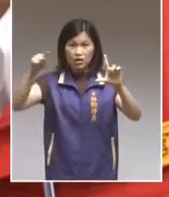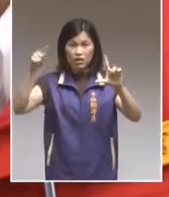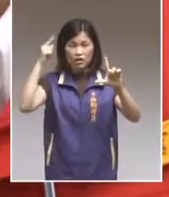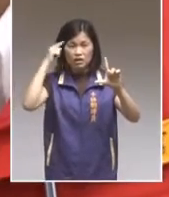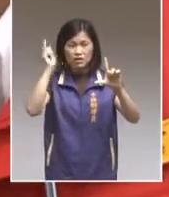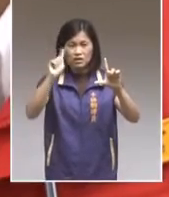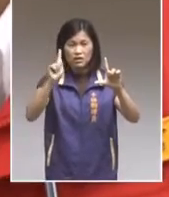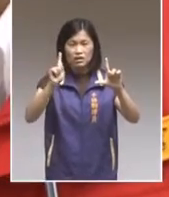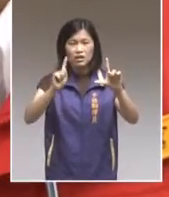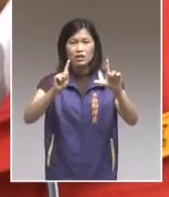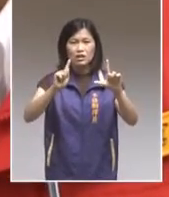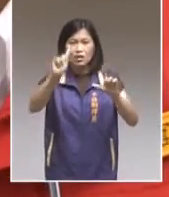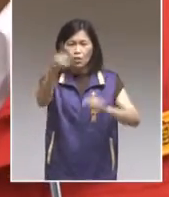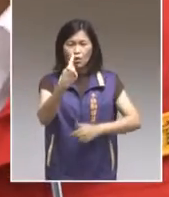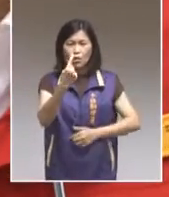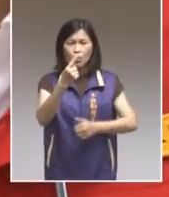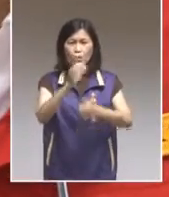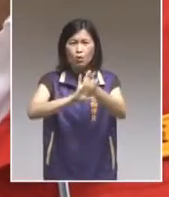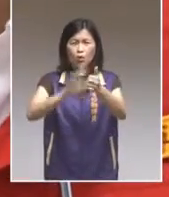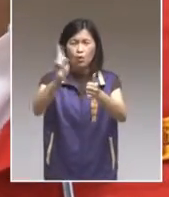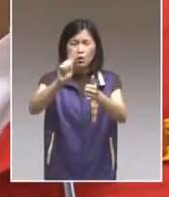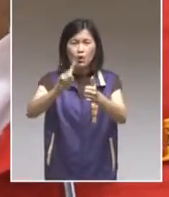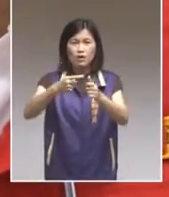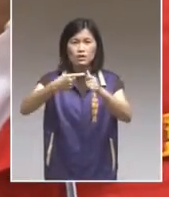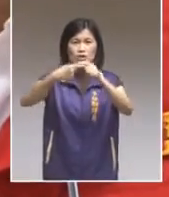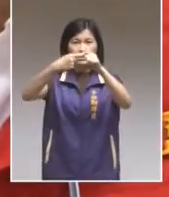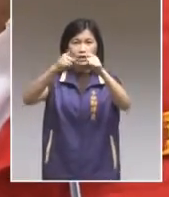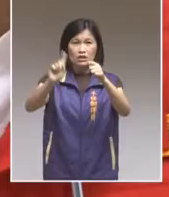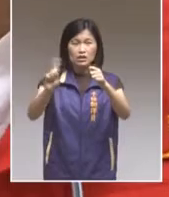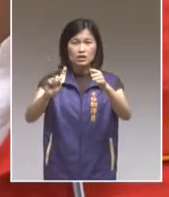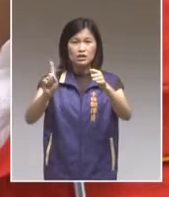会受两个因素的影响一个当然是